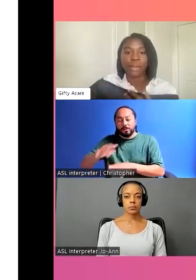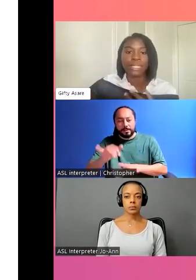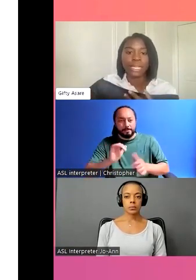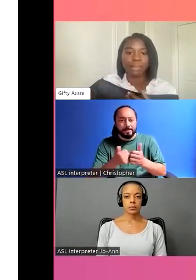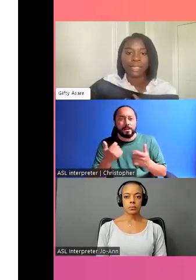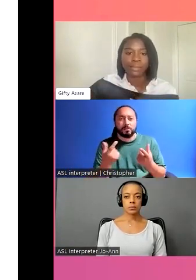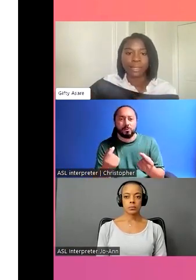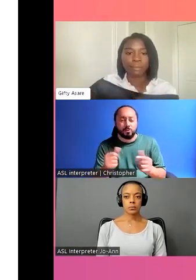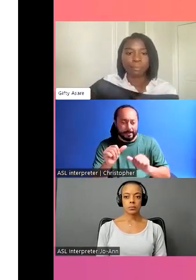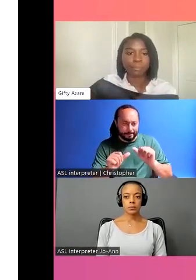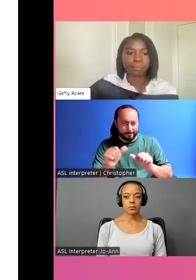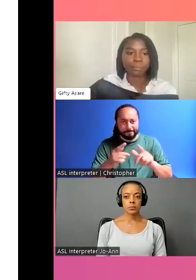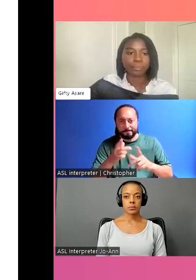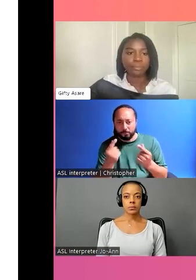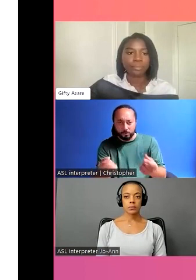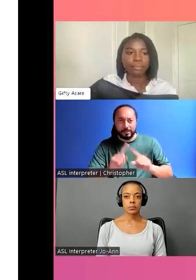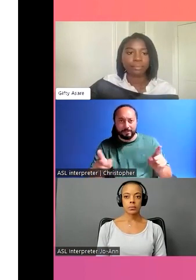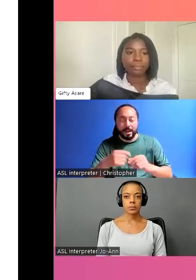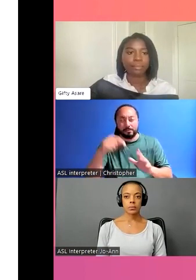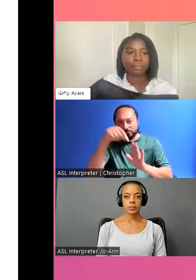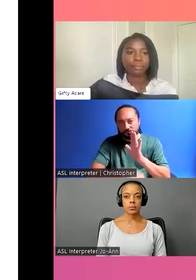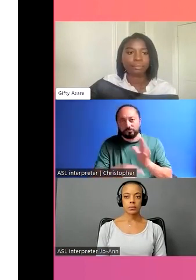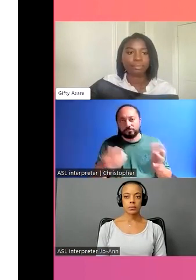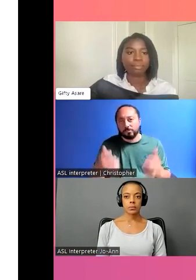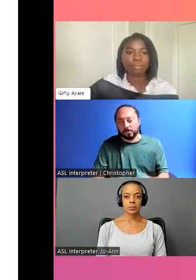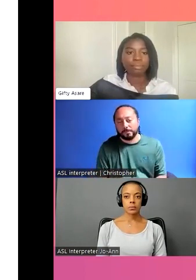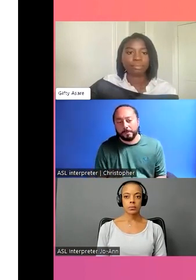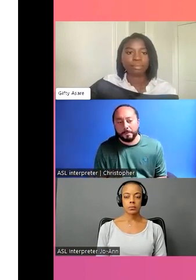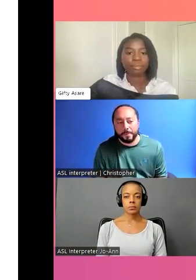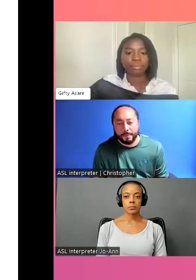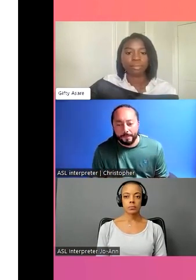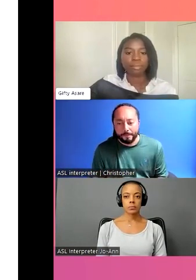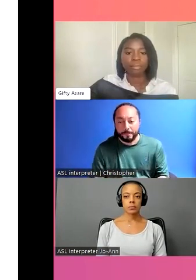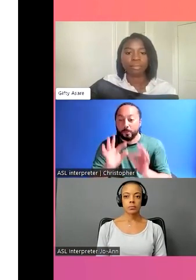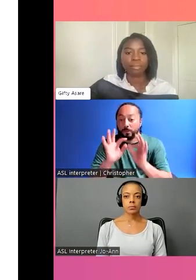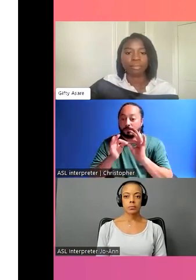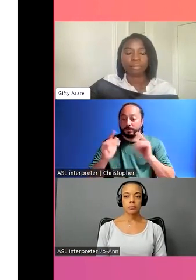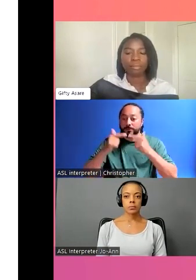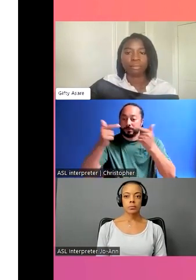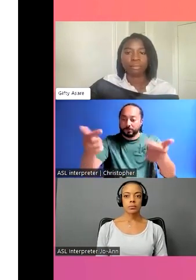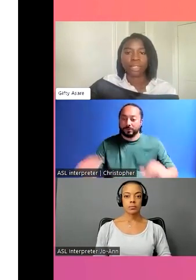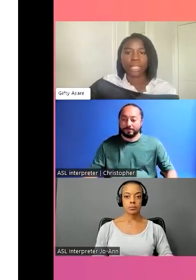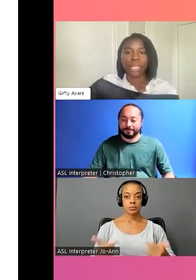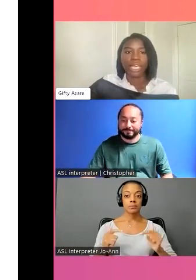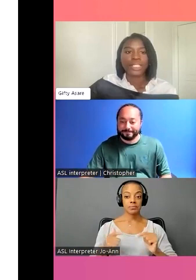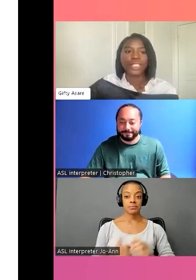éléments différemment et pour et les regarder de plus près également.